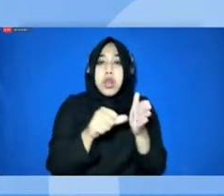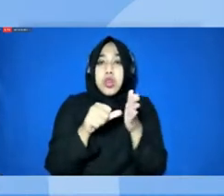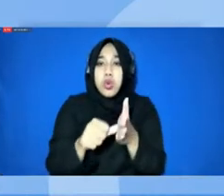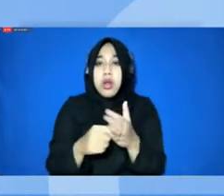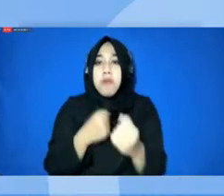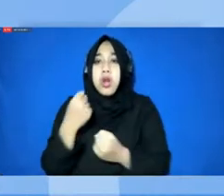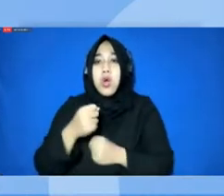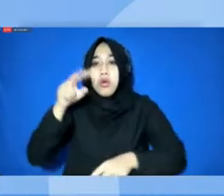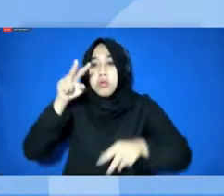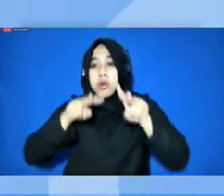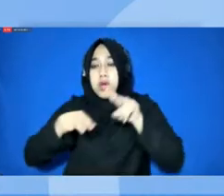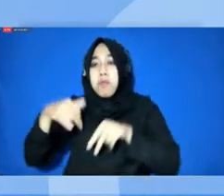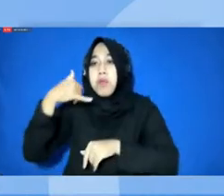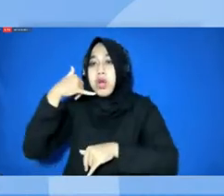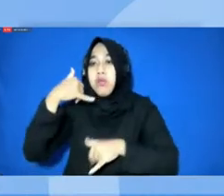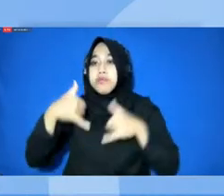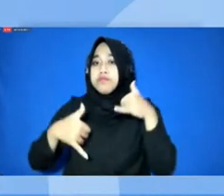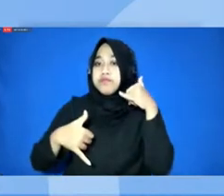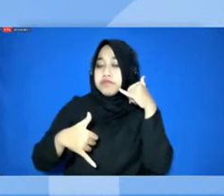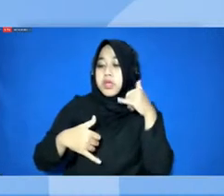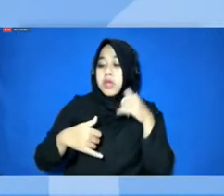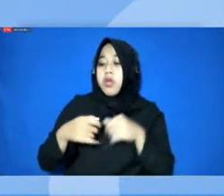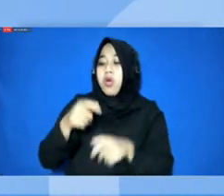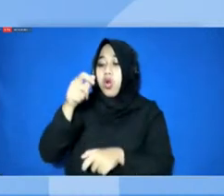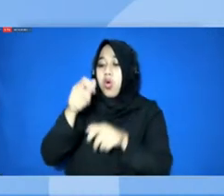untuk menelpon orang-orang yang dianggap